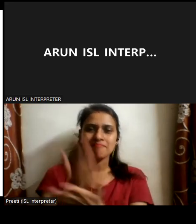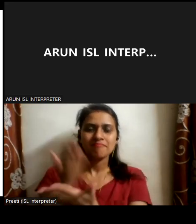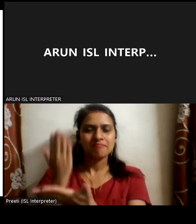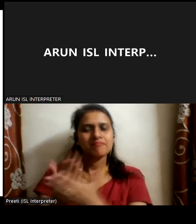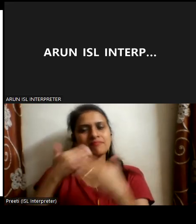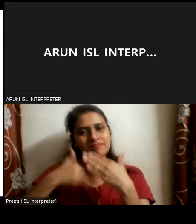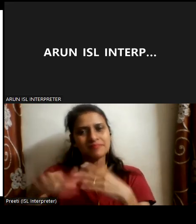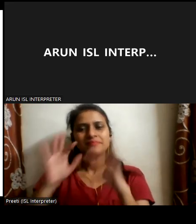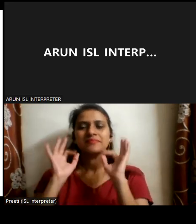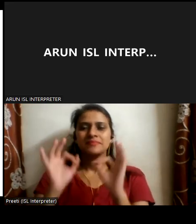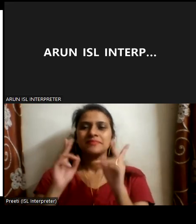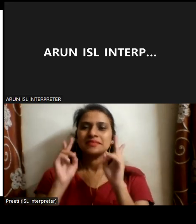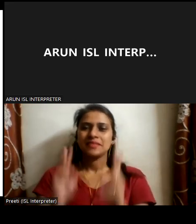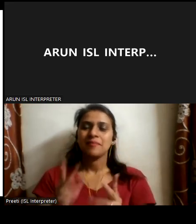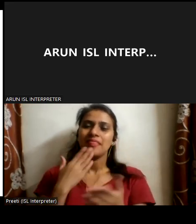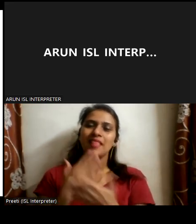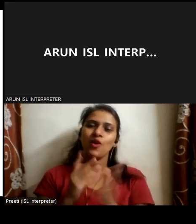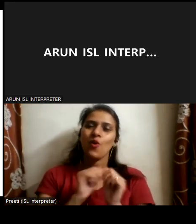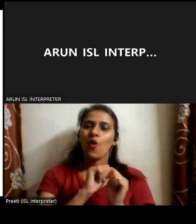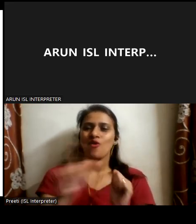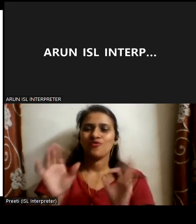our events. Thank you, everyone.